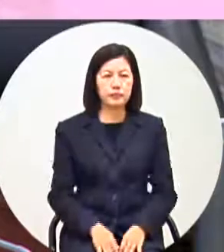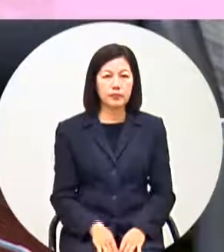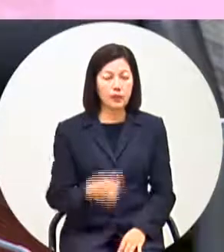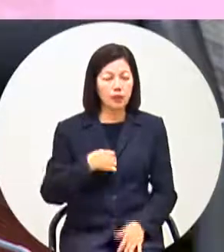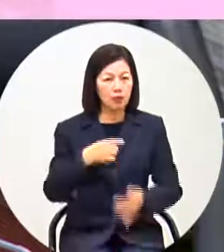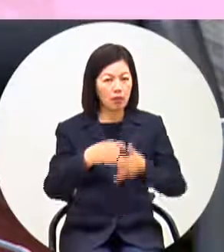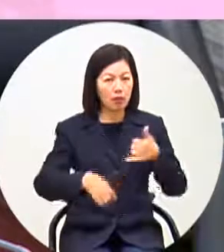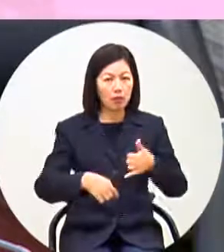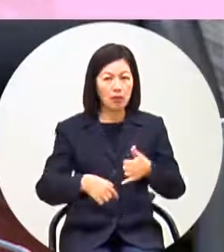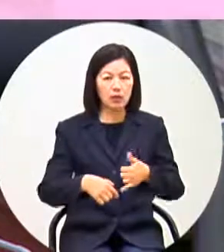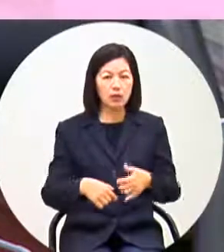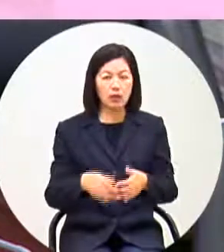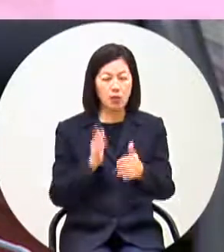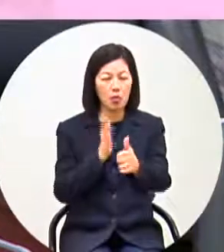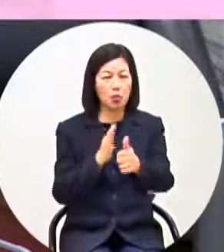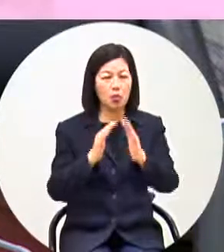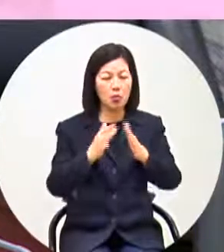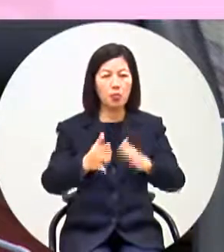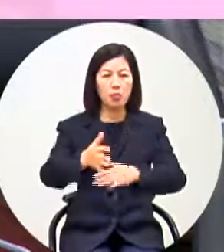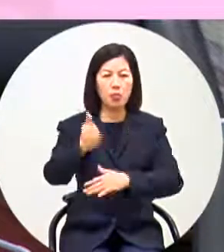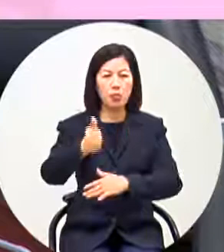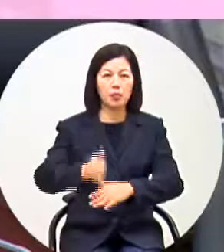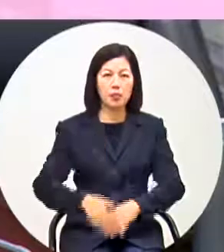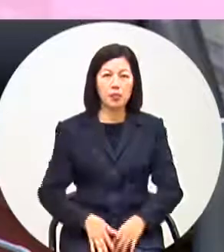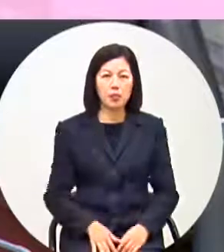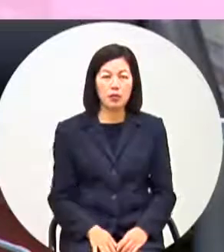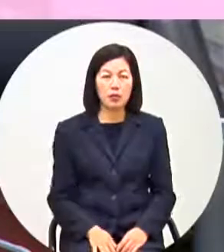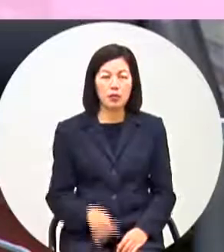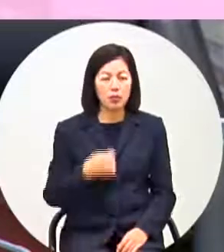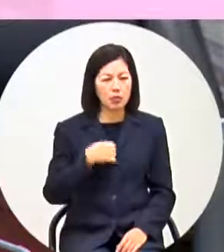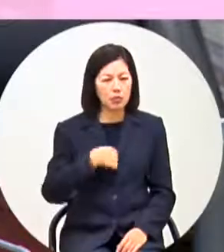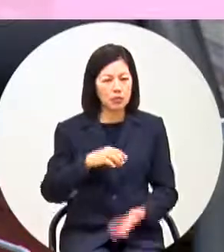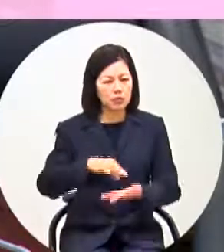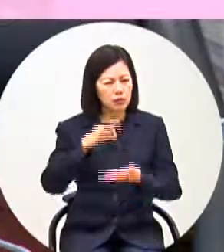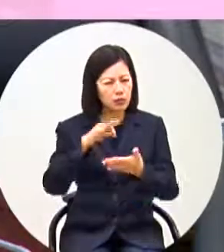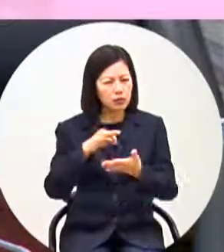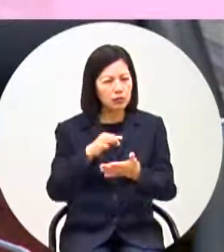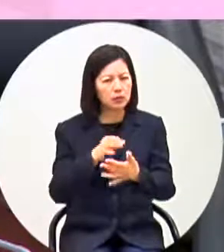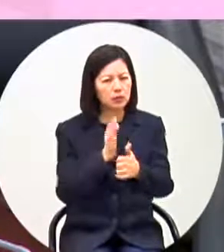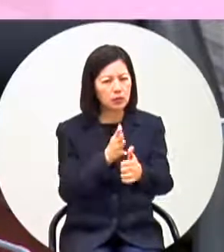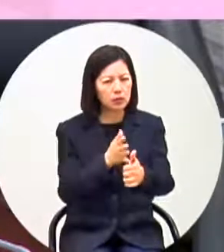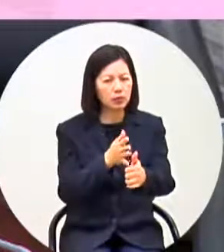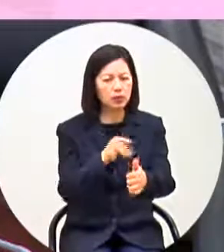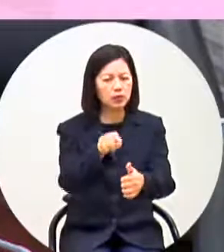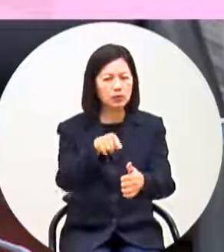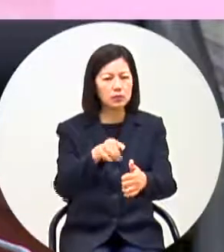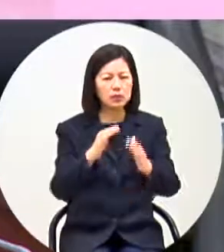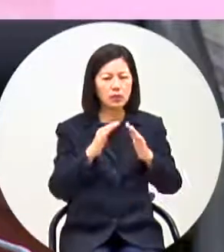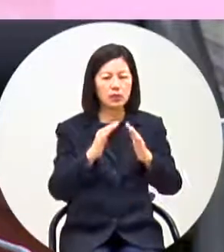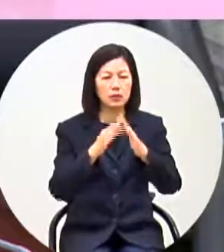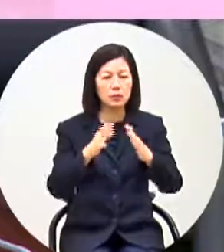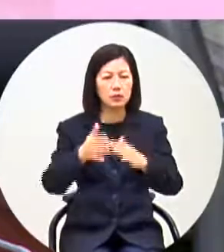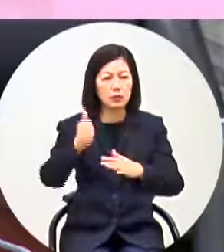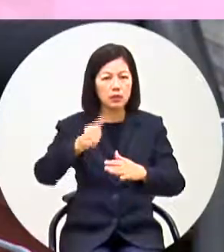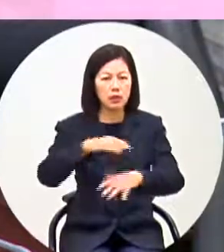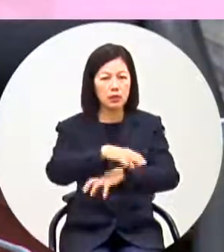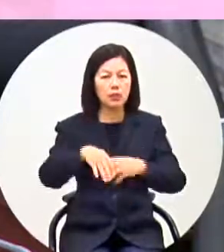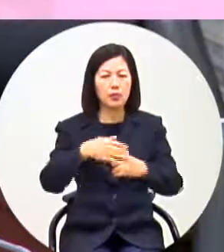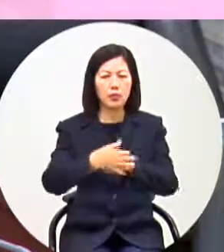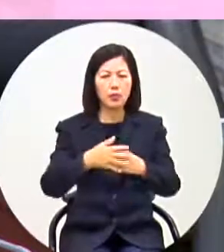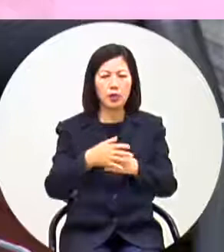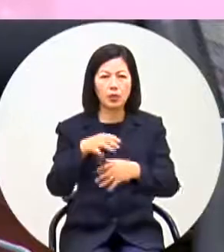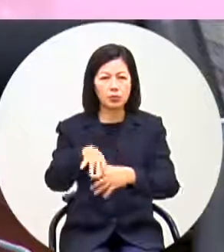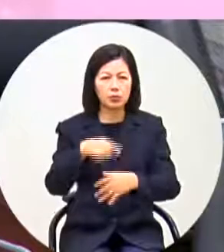长哦，本席这样的建议是否市长我们环保单位可能够接受吗？那请市